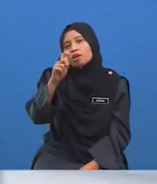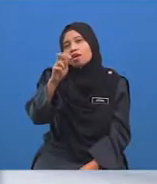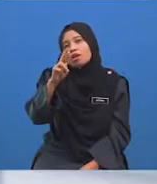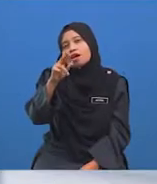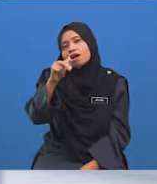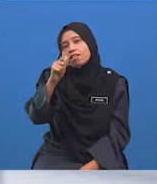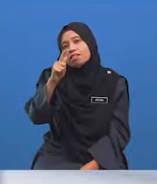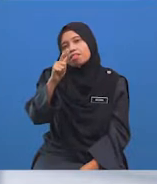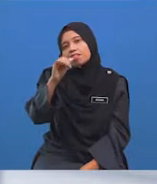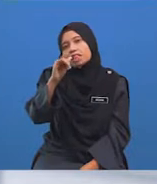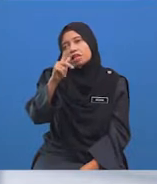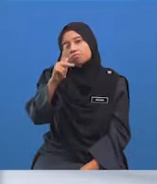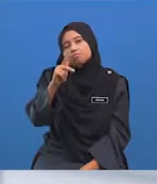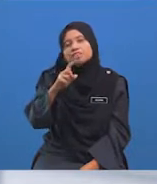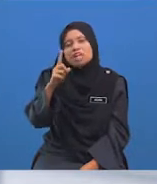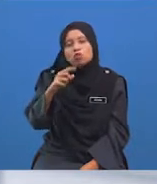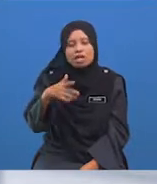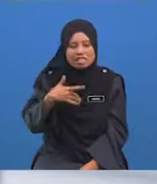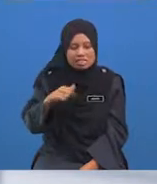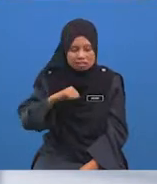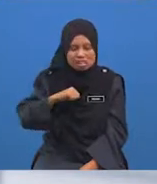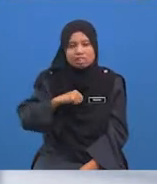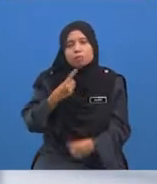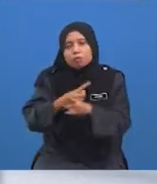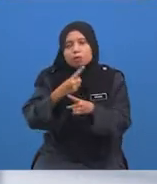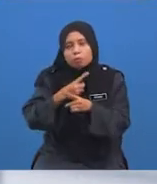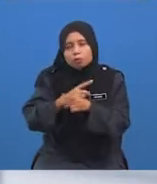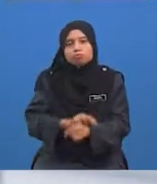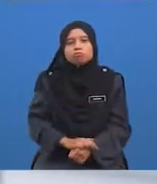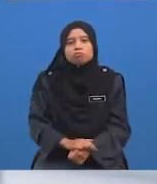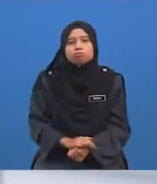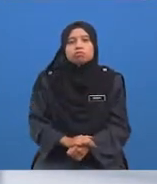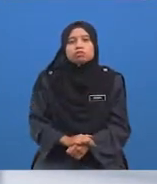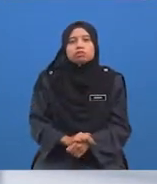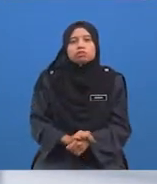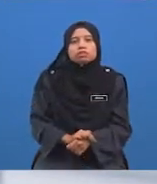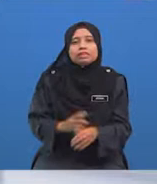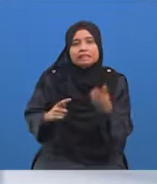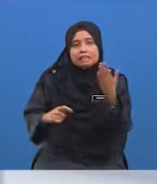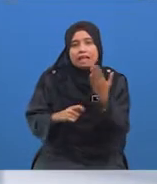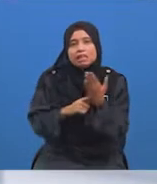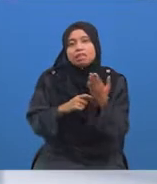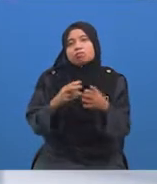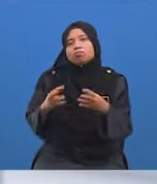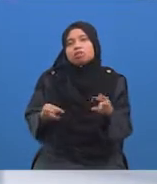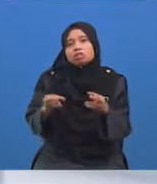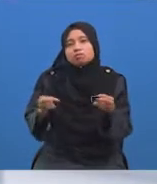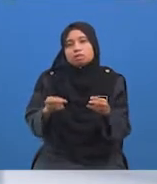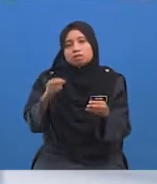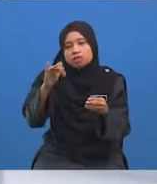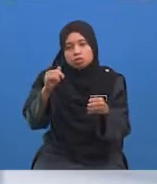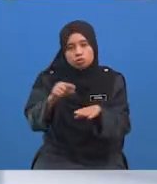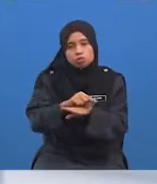menyebabkan komunikasi tertutup berlaku dan teknik motivasi negatif yang digunakan oleh